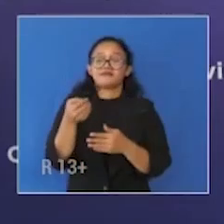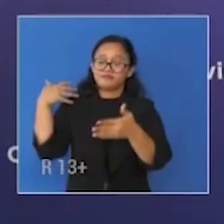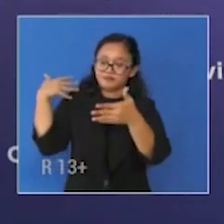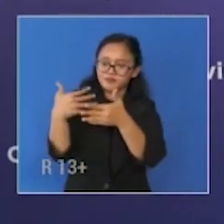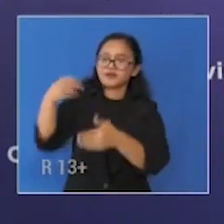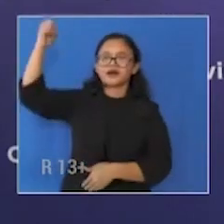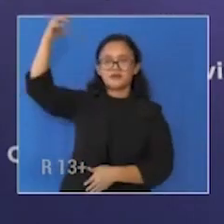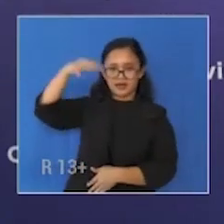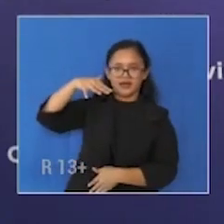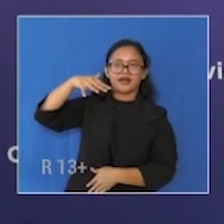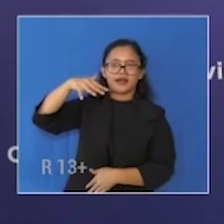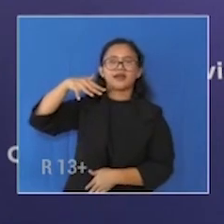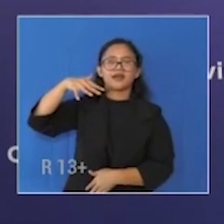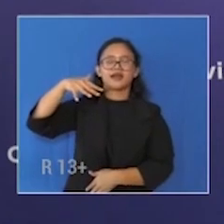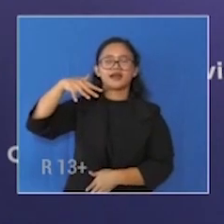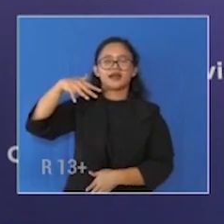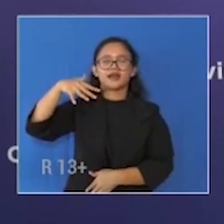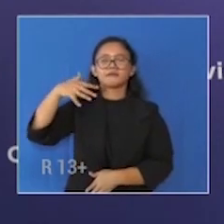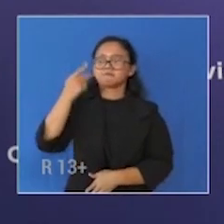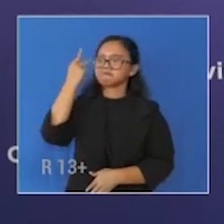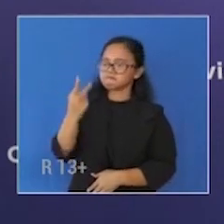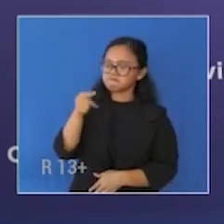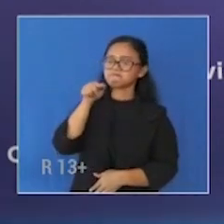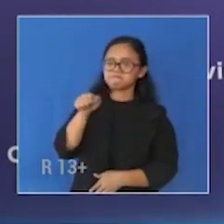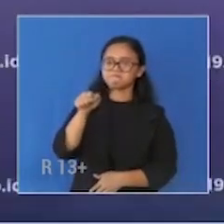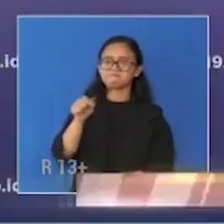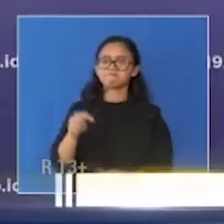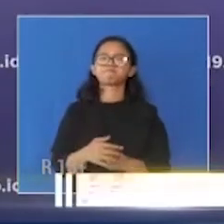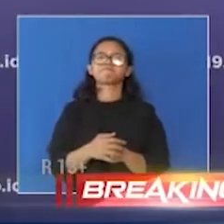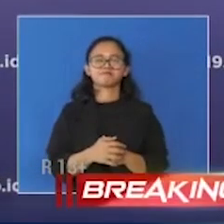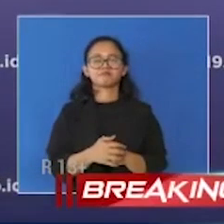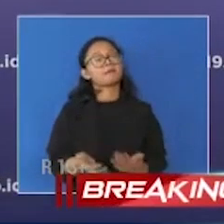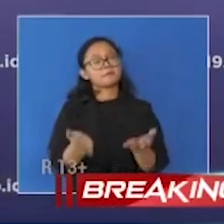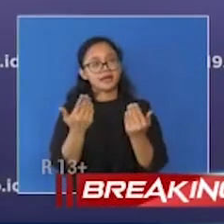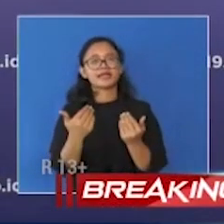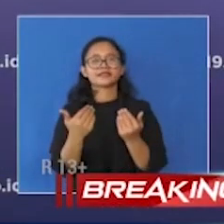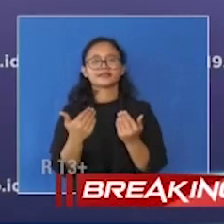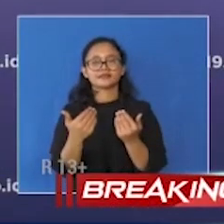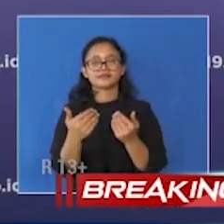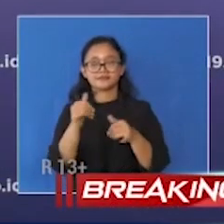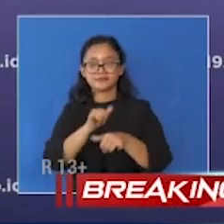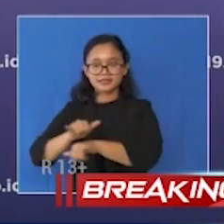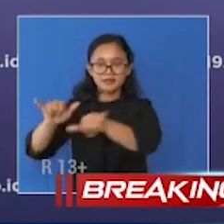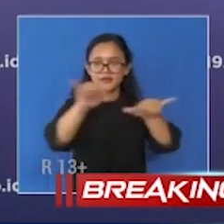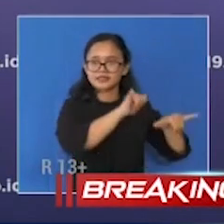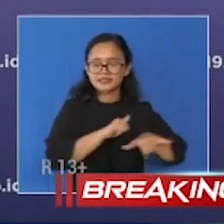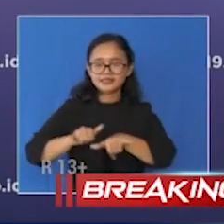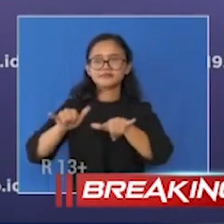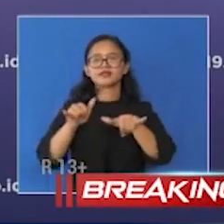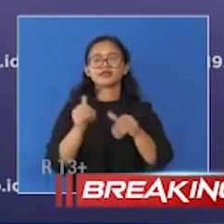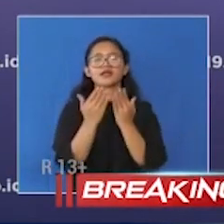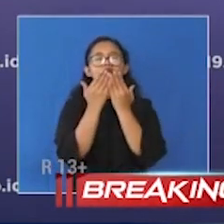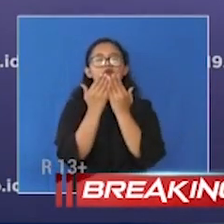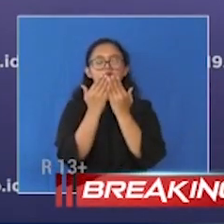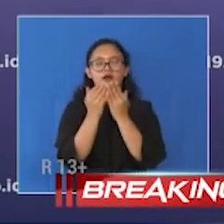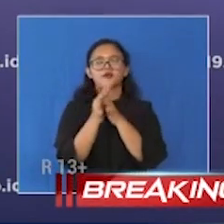sebentar lagi akan masuk akan kita hadapi oleh karena itu Mari kita bersama-sama dengan doa